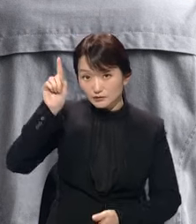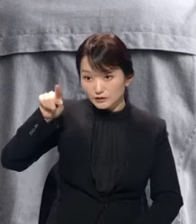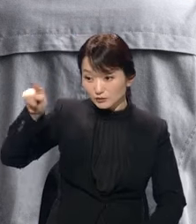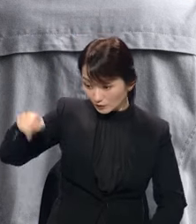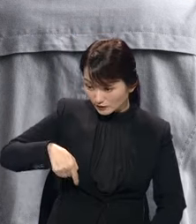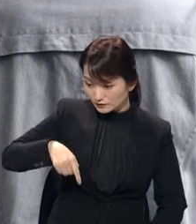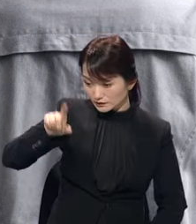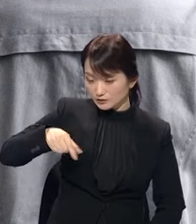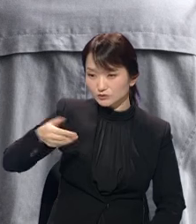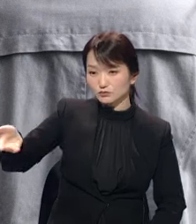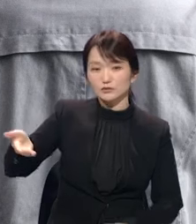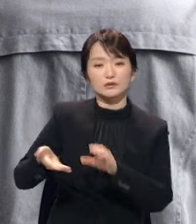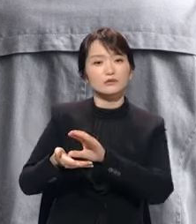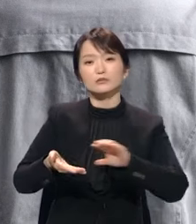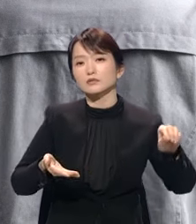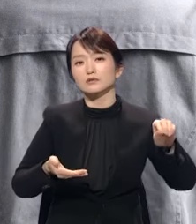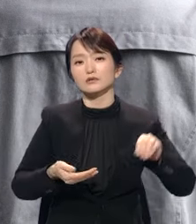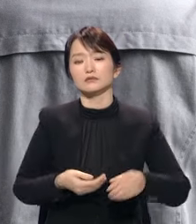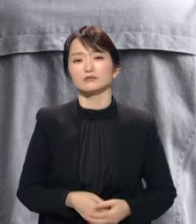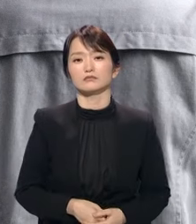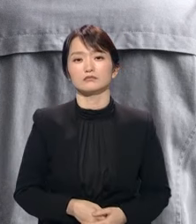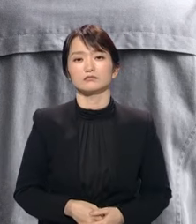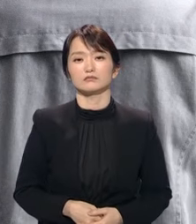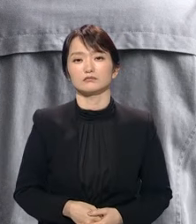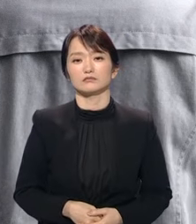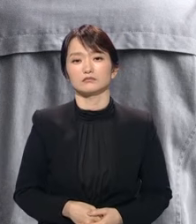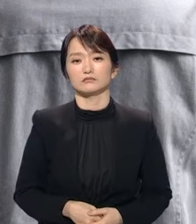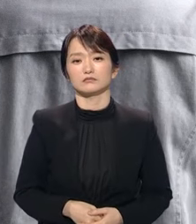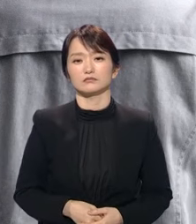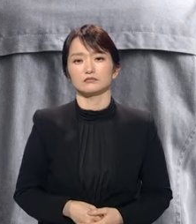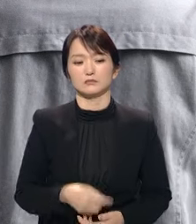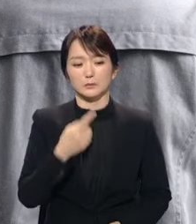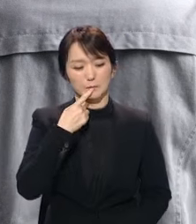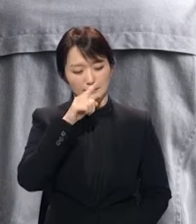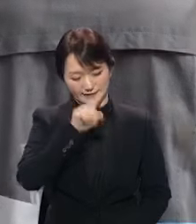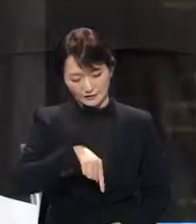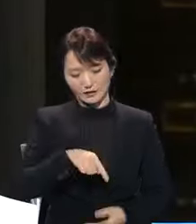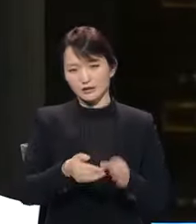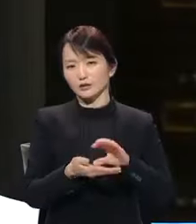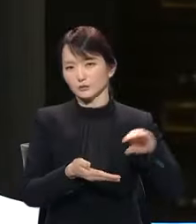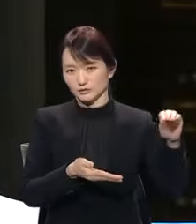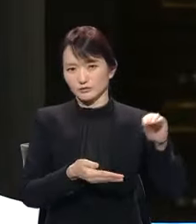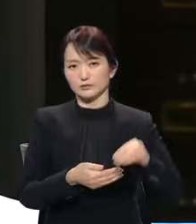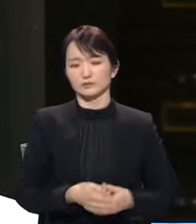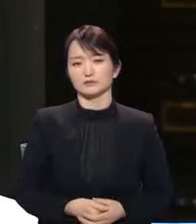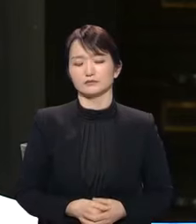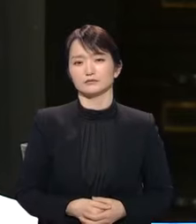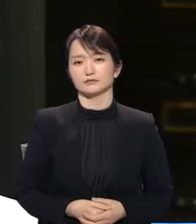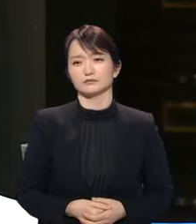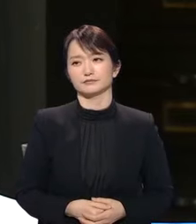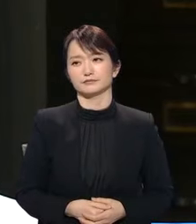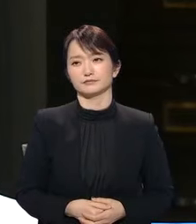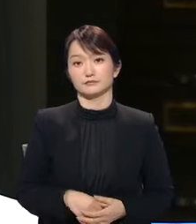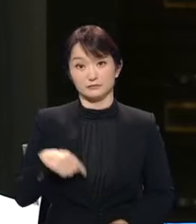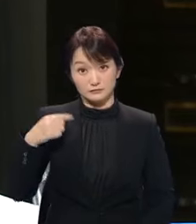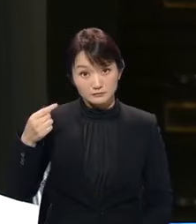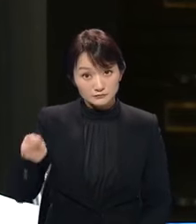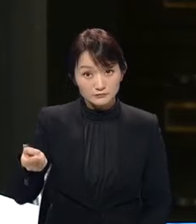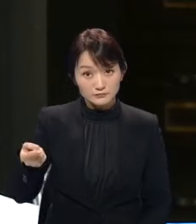줄 거야. 그리고 가버린 겁니다. 아, 사실상의 외상을 걸어놓고 간 건데요. 자, 그렇다면 다음 날